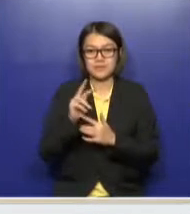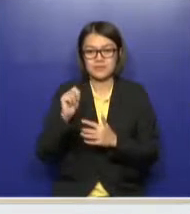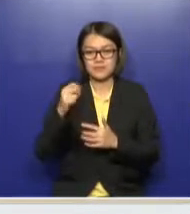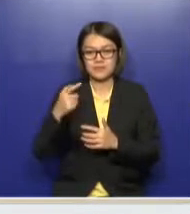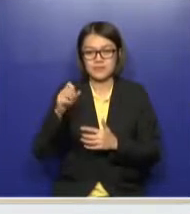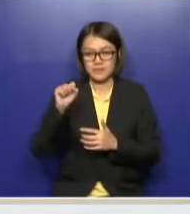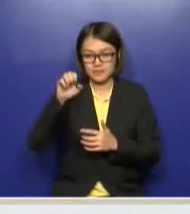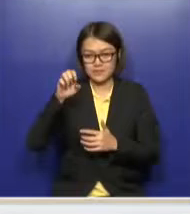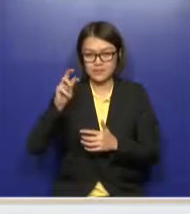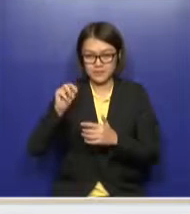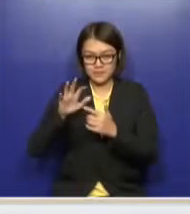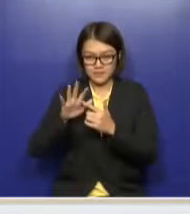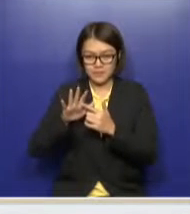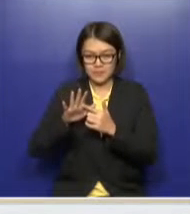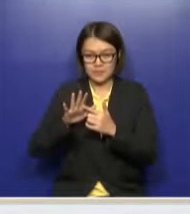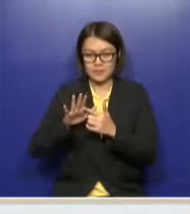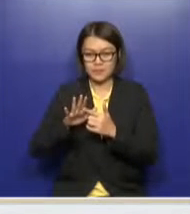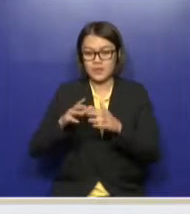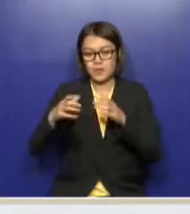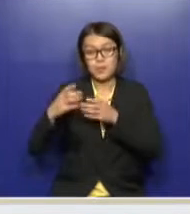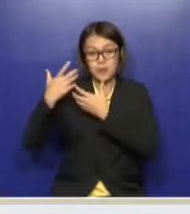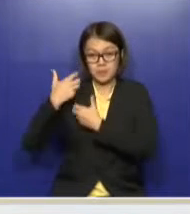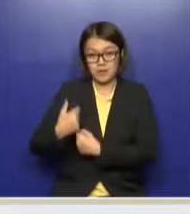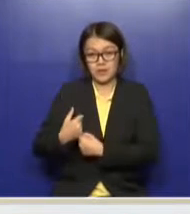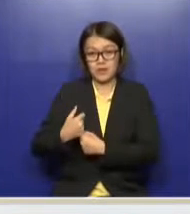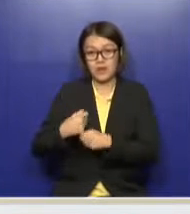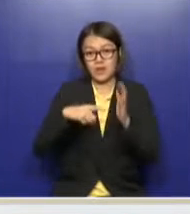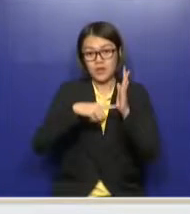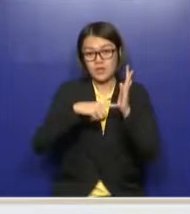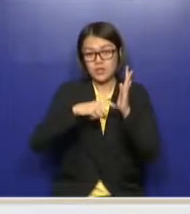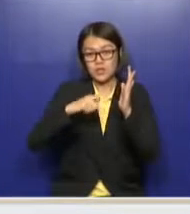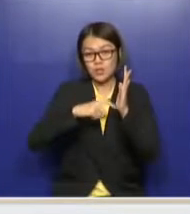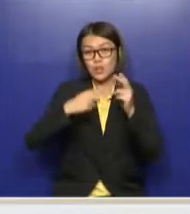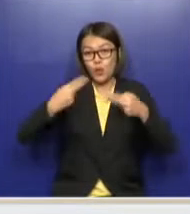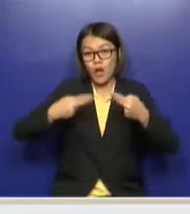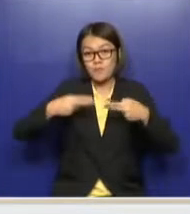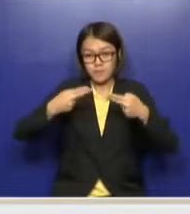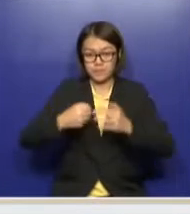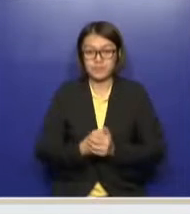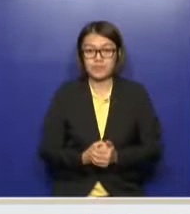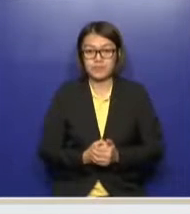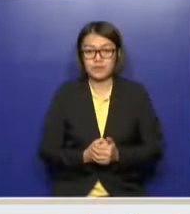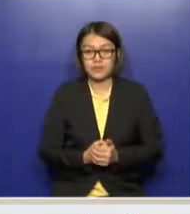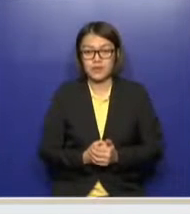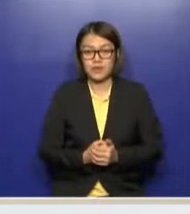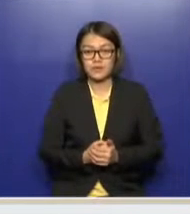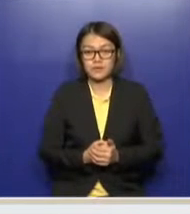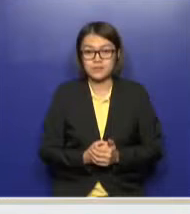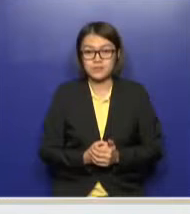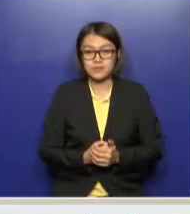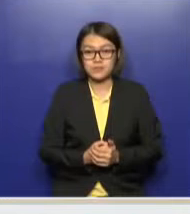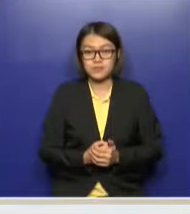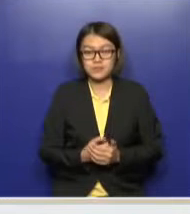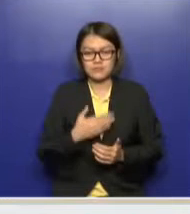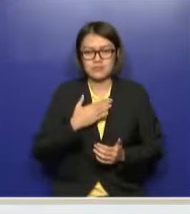สมาชิกสภาผู้แทนราษฎรพรรคประชาธิปัตย์จังหวัดสมุทรสงครามคือดิฉันเนี่ย